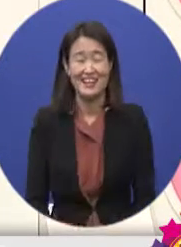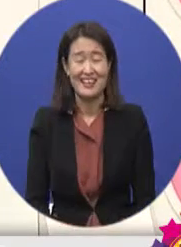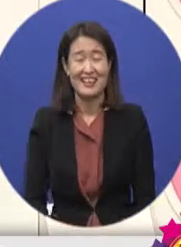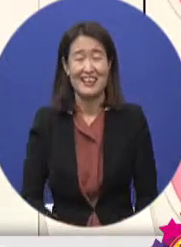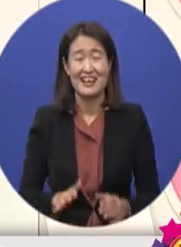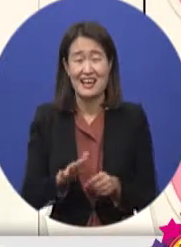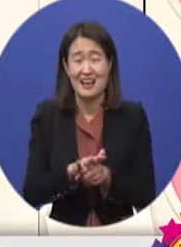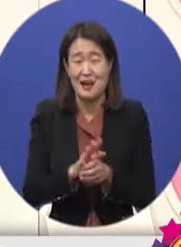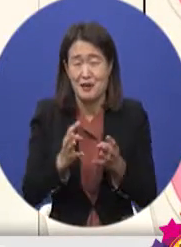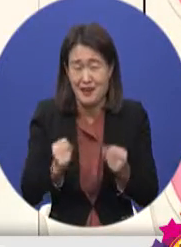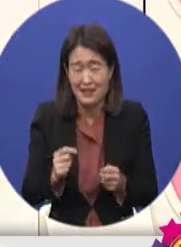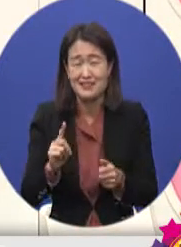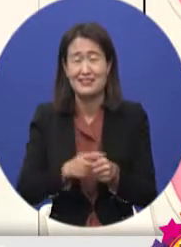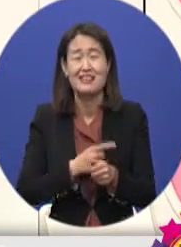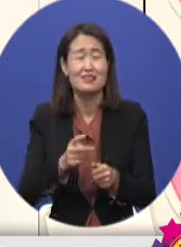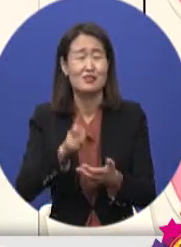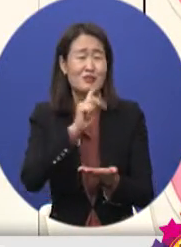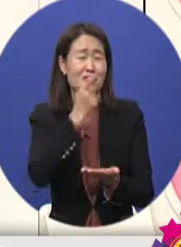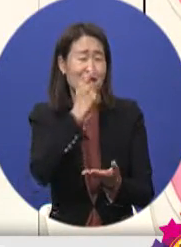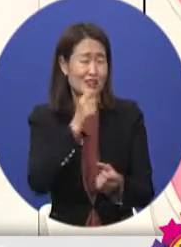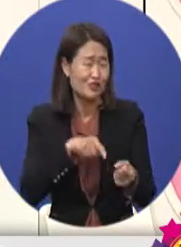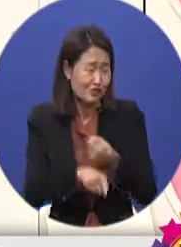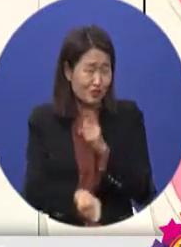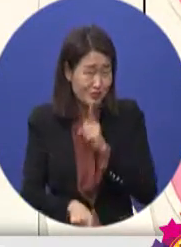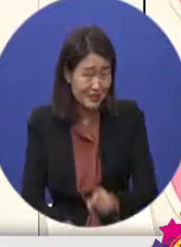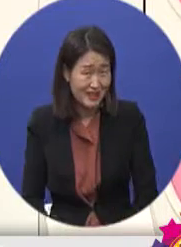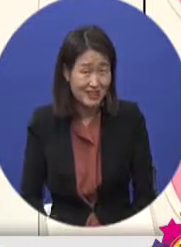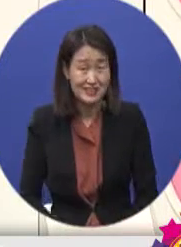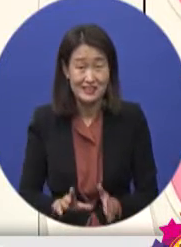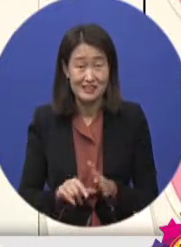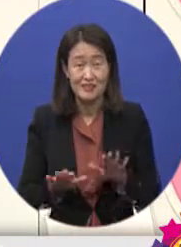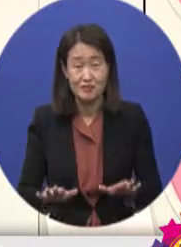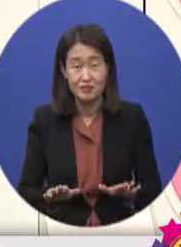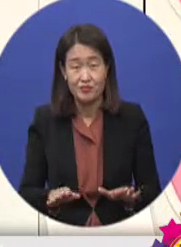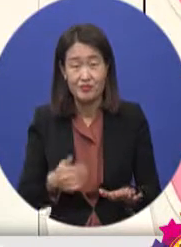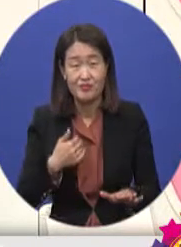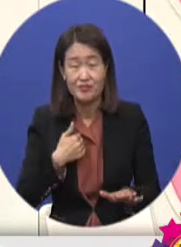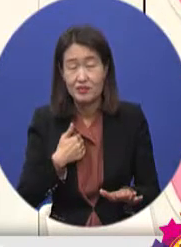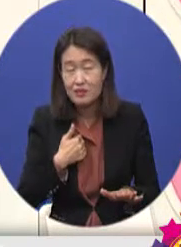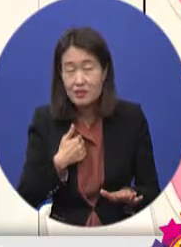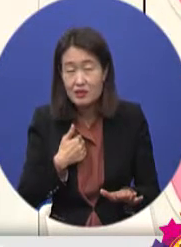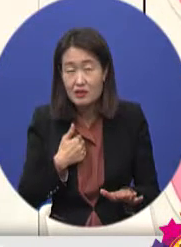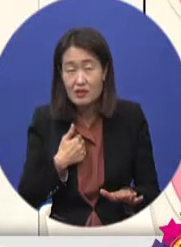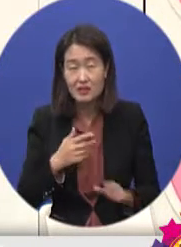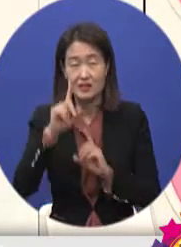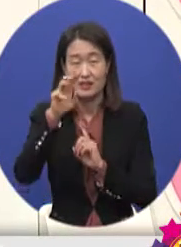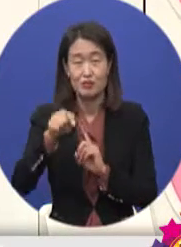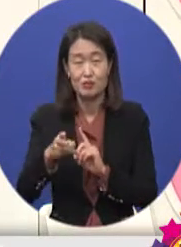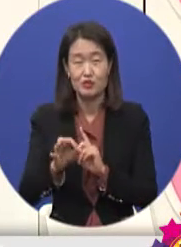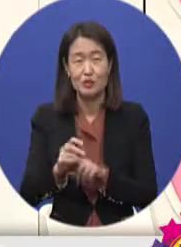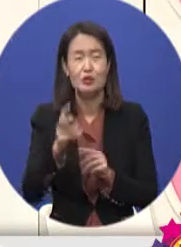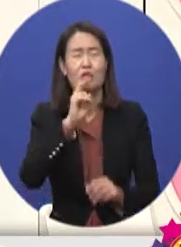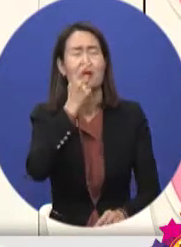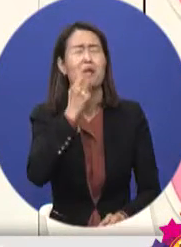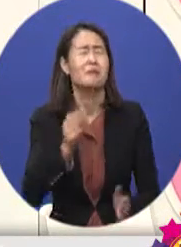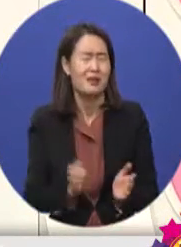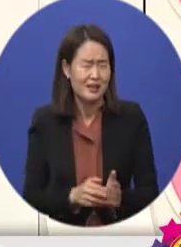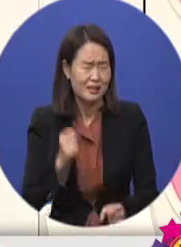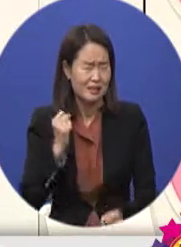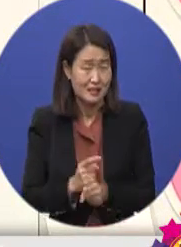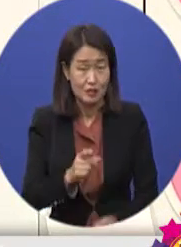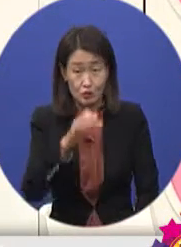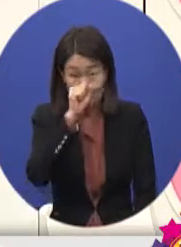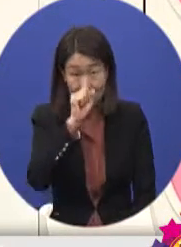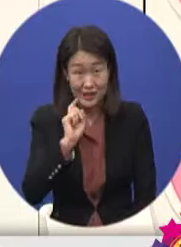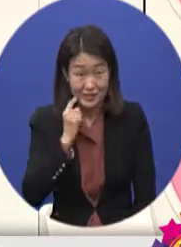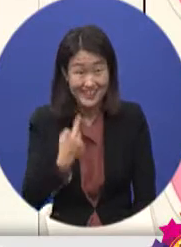사랑이 많으니까 노래도 배우신 거지. 그래서 김장은 하셨어요 어머니? 내가 응? 이부영이 노래 배웠어. 어 그래도